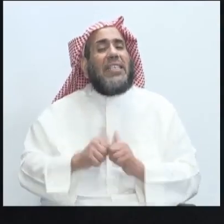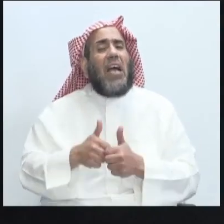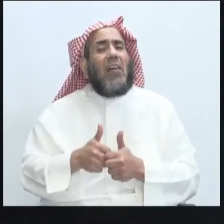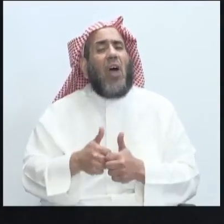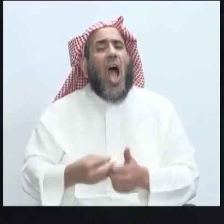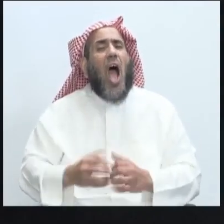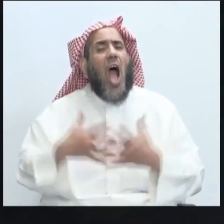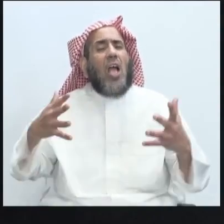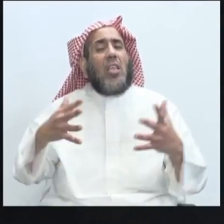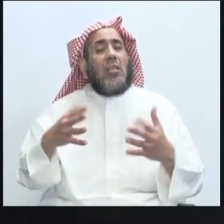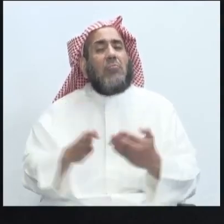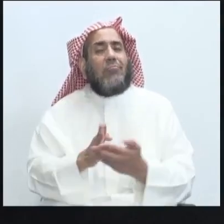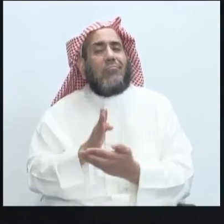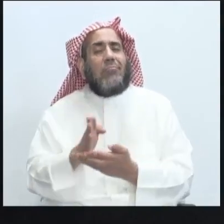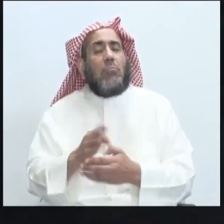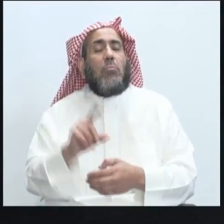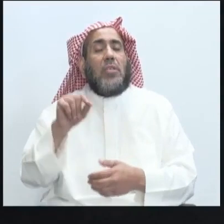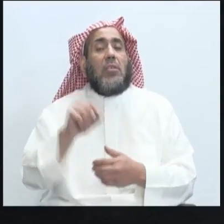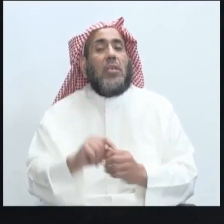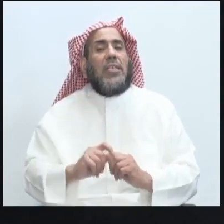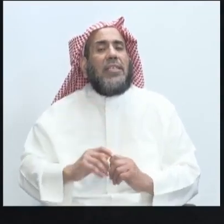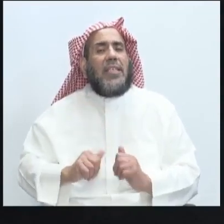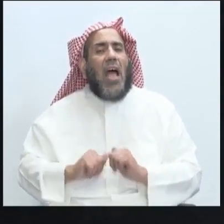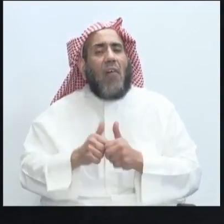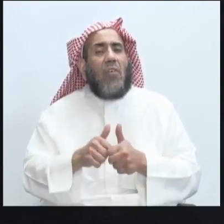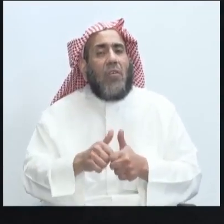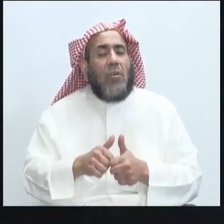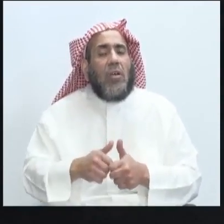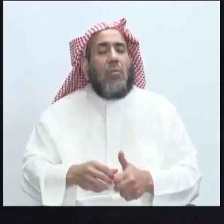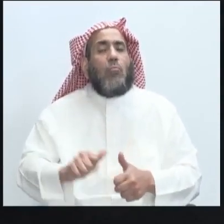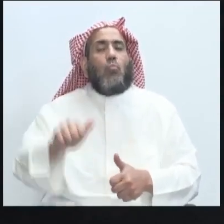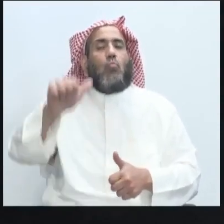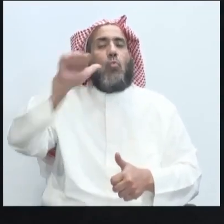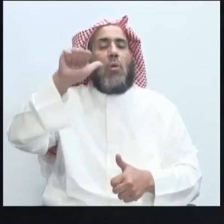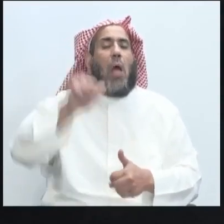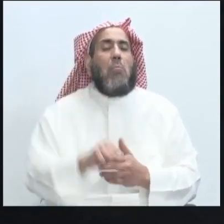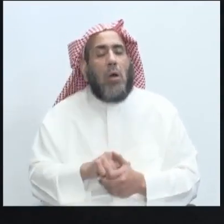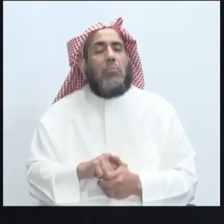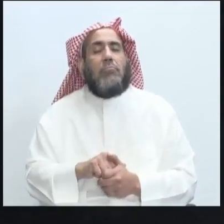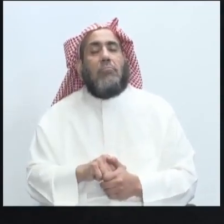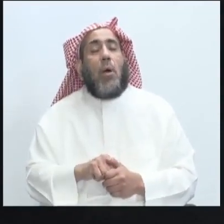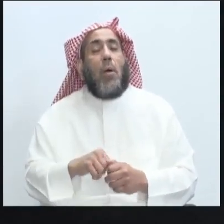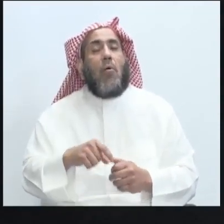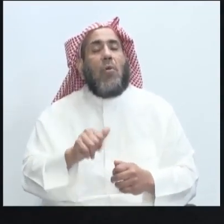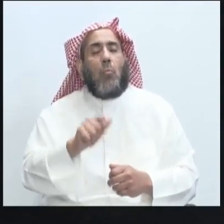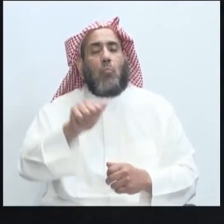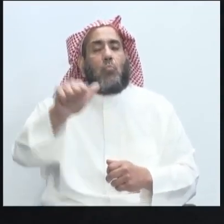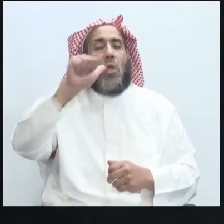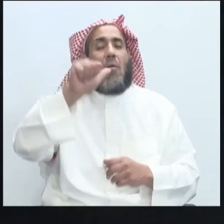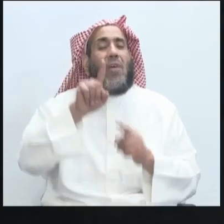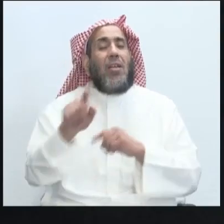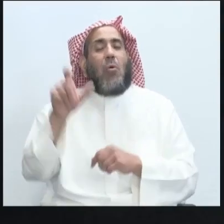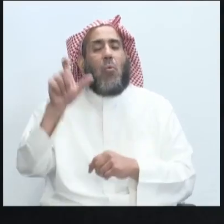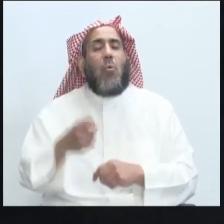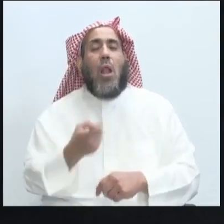يدفعه اكثر ممتازين دافع ارواء نفسه او شرب الماء فحينما يشرب الماء فانه